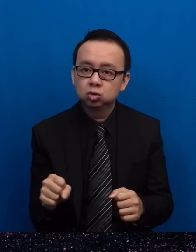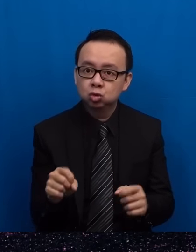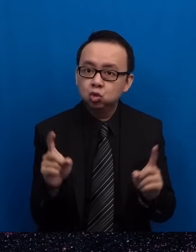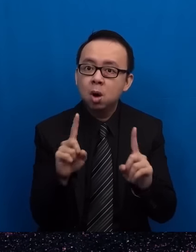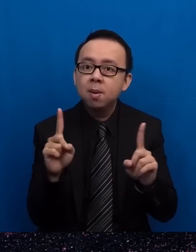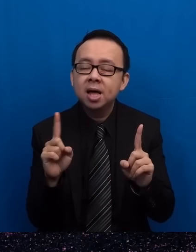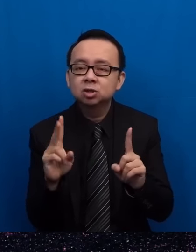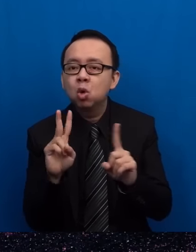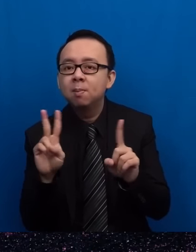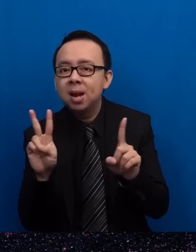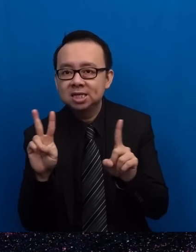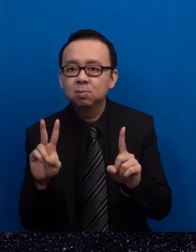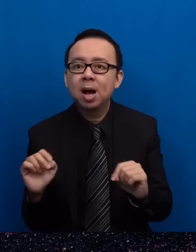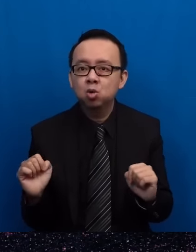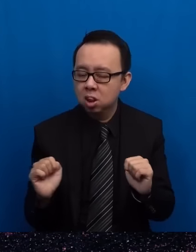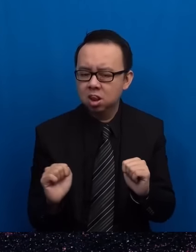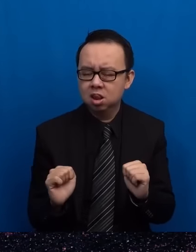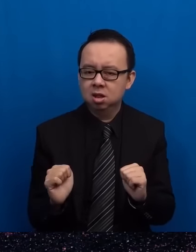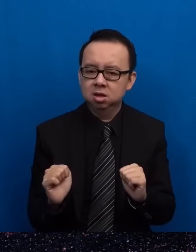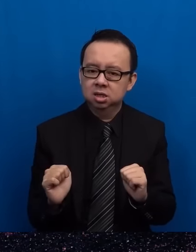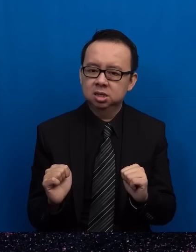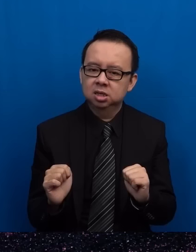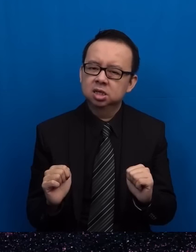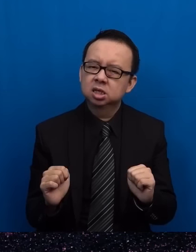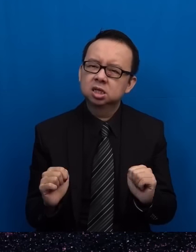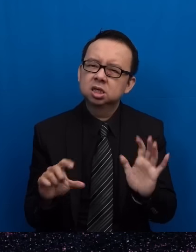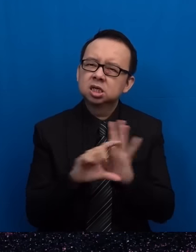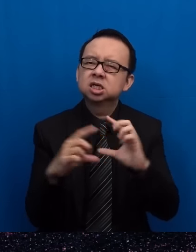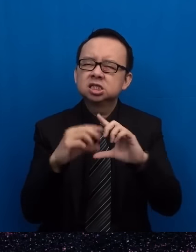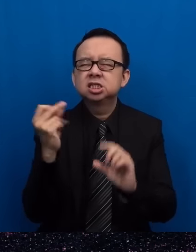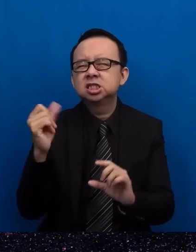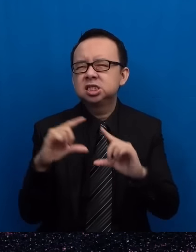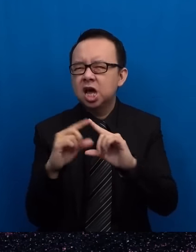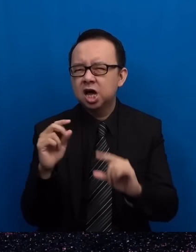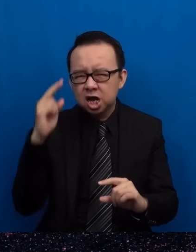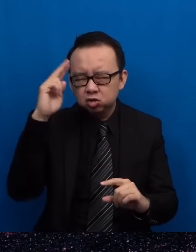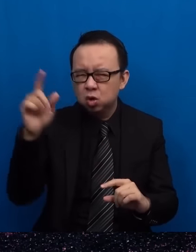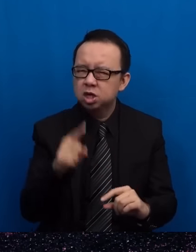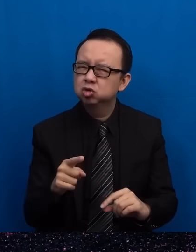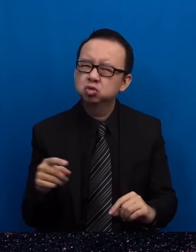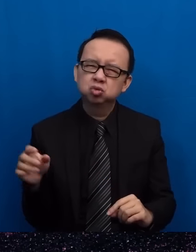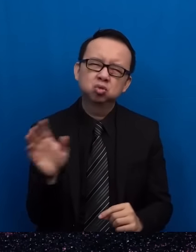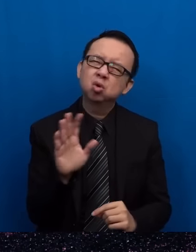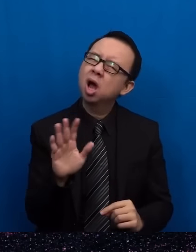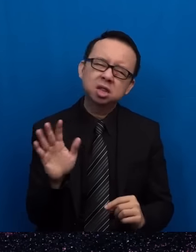Coba bayangkan. God's way, cara Tuhan itu, jalan Tuhan itu tak terselami.